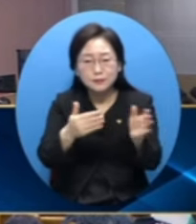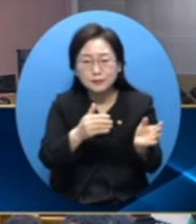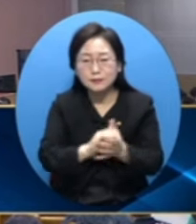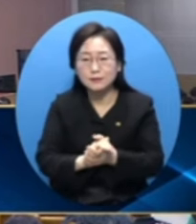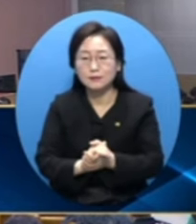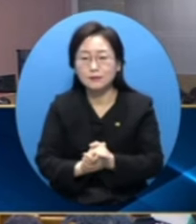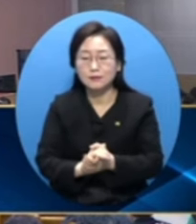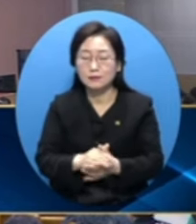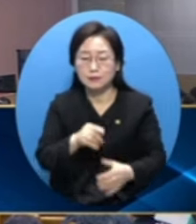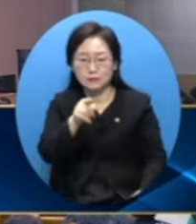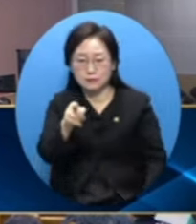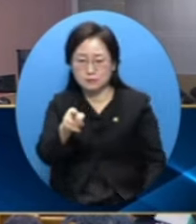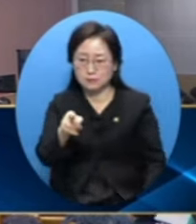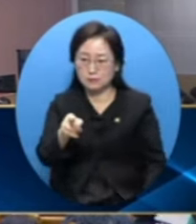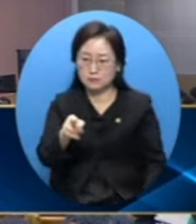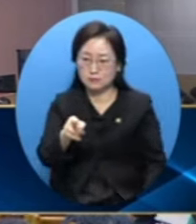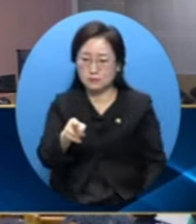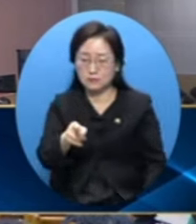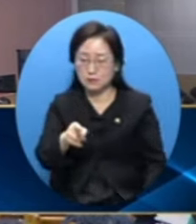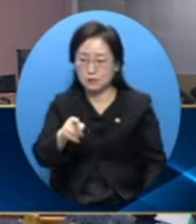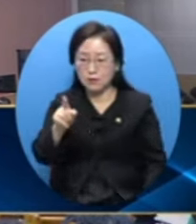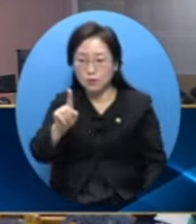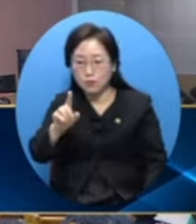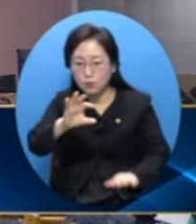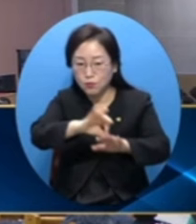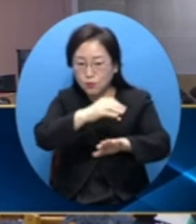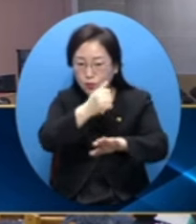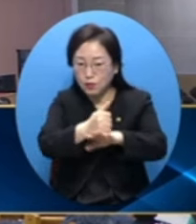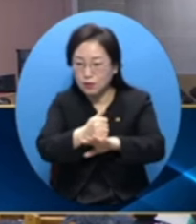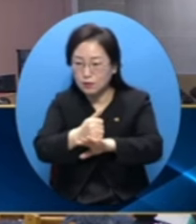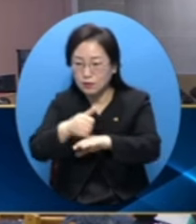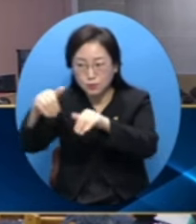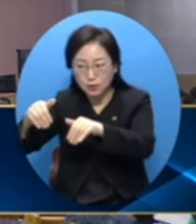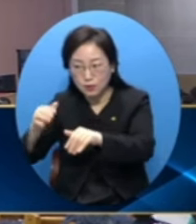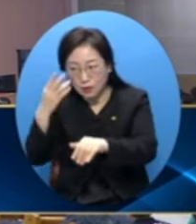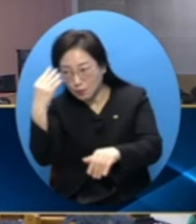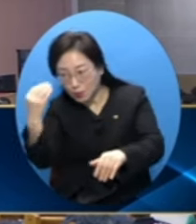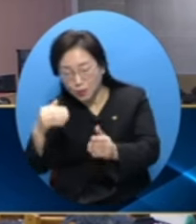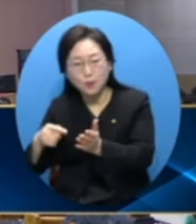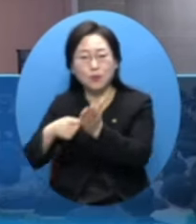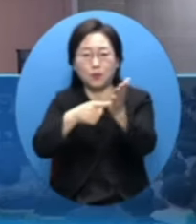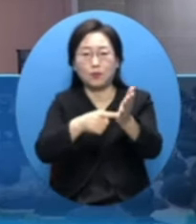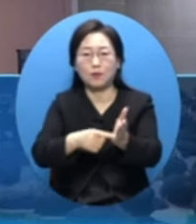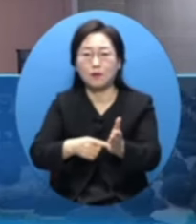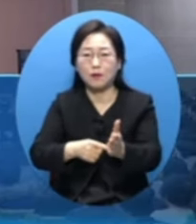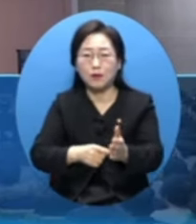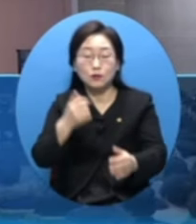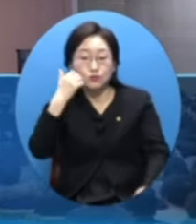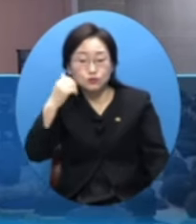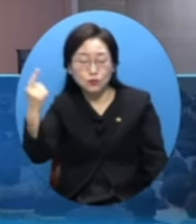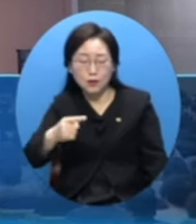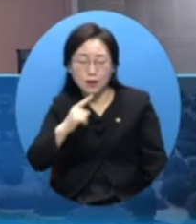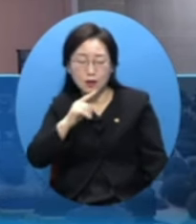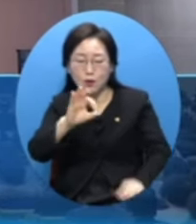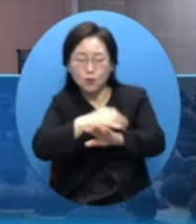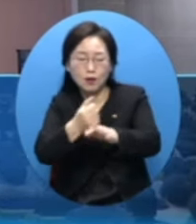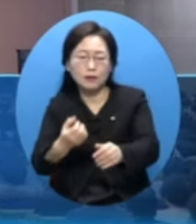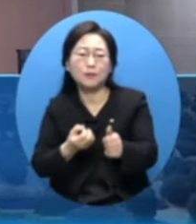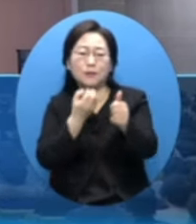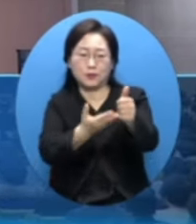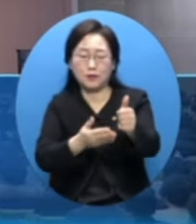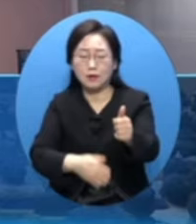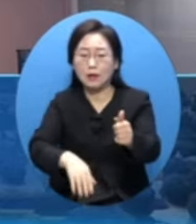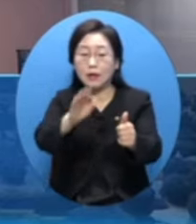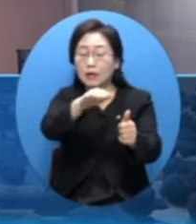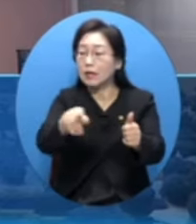저들이 왕에 와서 보고를 합니다. 역대 20장 2절입니다. 어떤 사람이 와서 여호사밧에게 전하 이르되